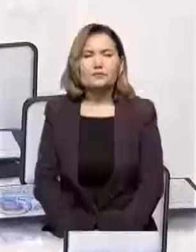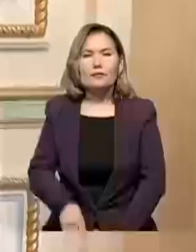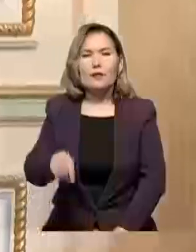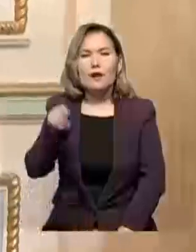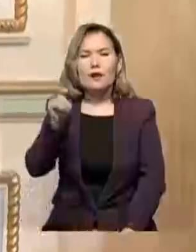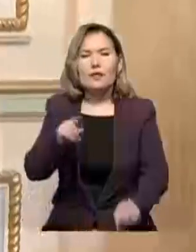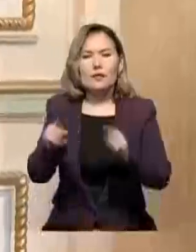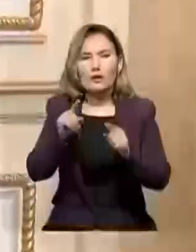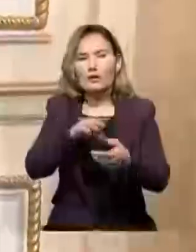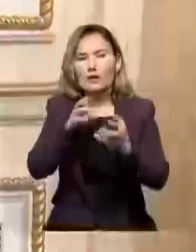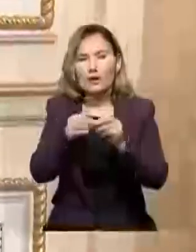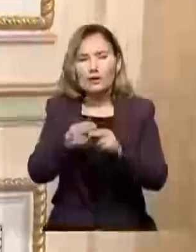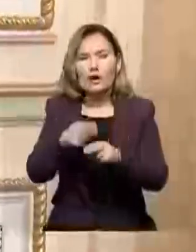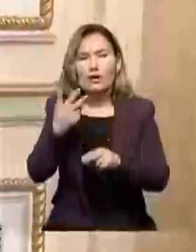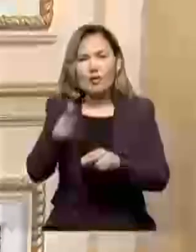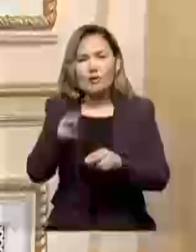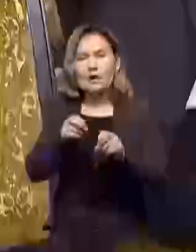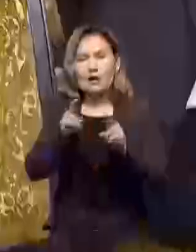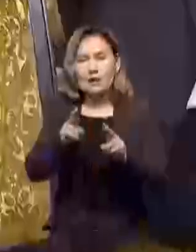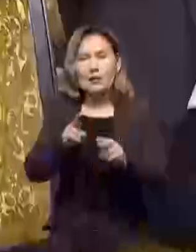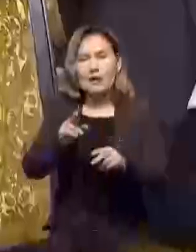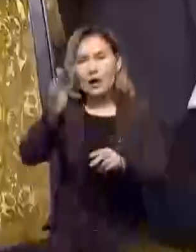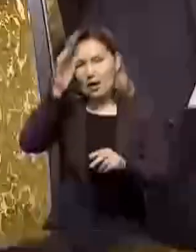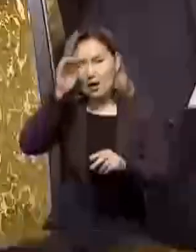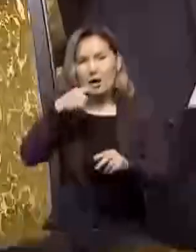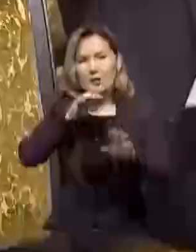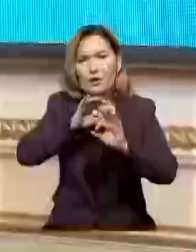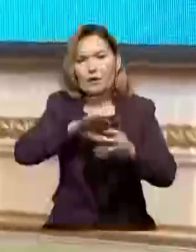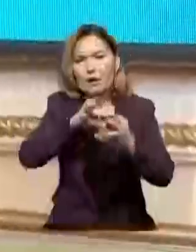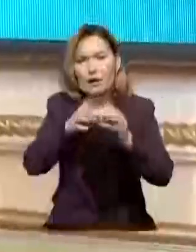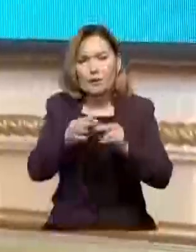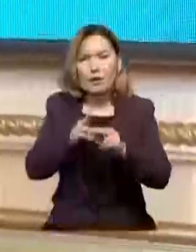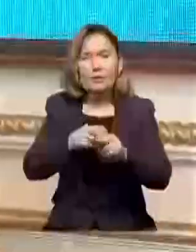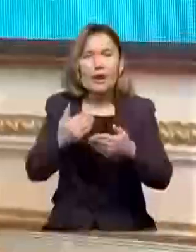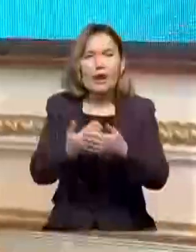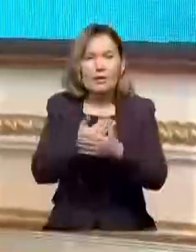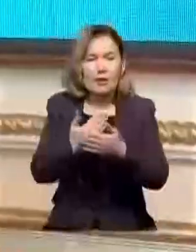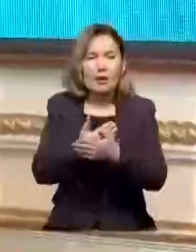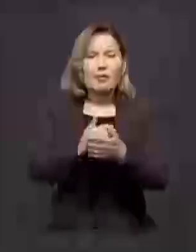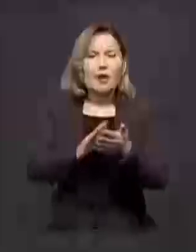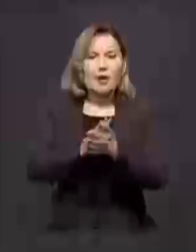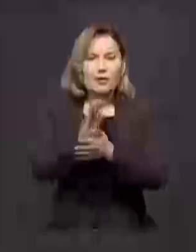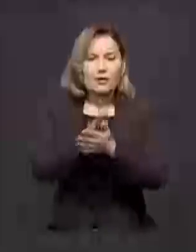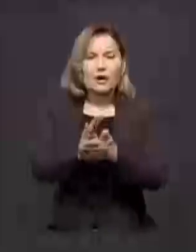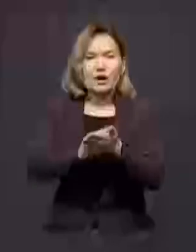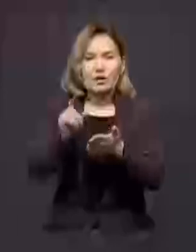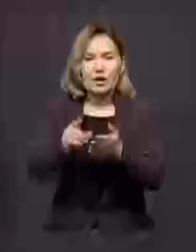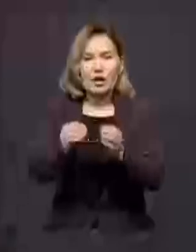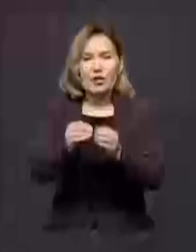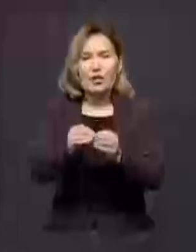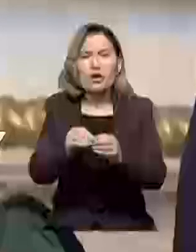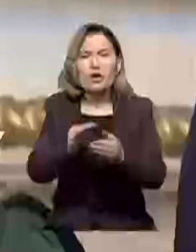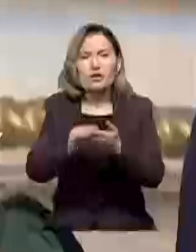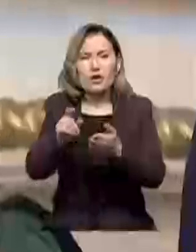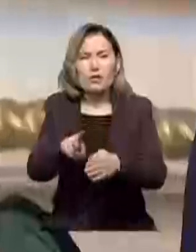5 панельдік сессия өтті. 30-дан аса медиа маман тәжірибесімен бөлісті. Шара соңында ақпарат саласының үздігі төсбелгісі 10 журналистке